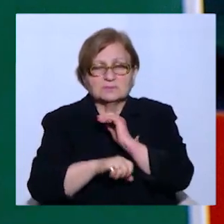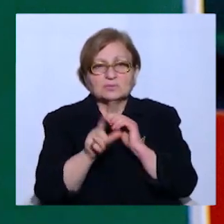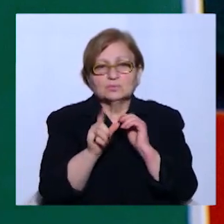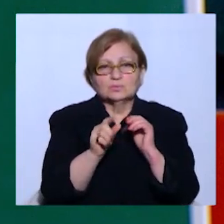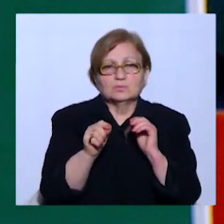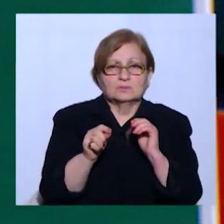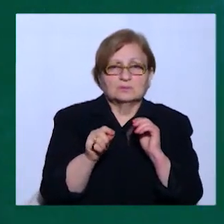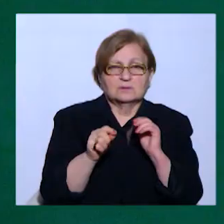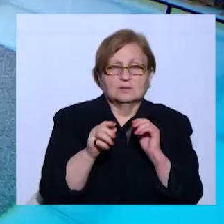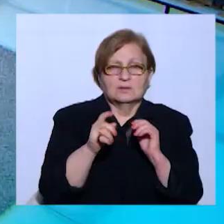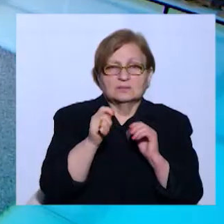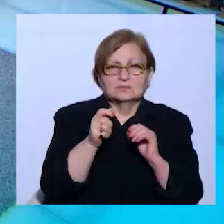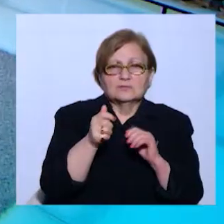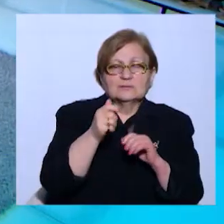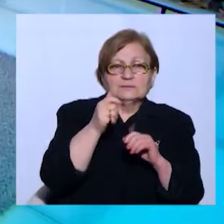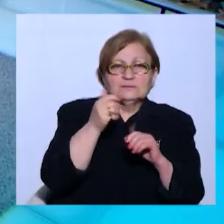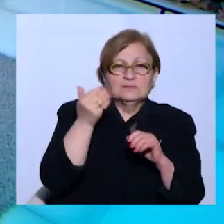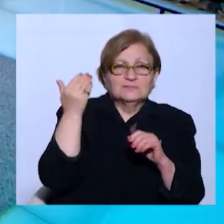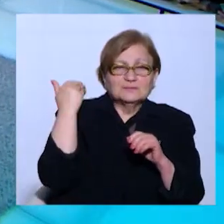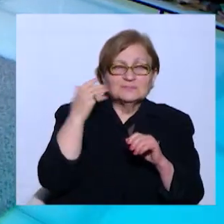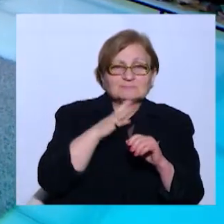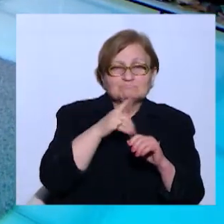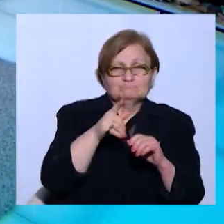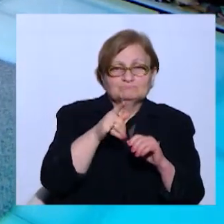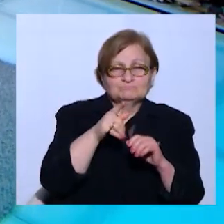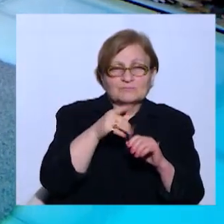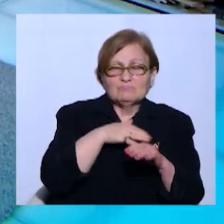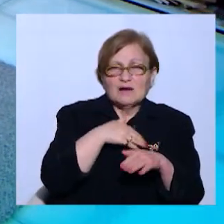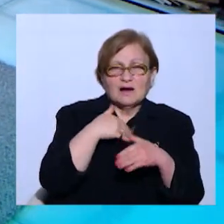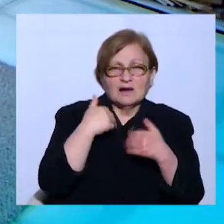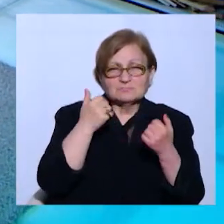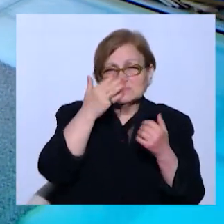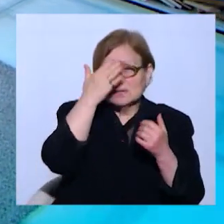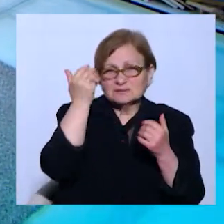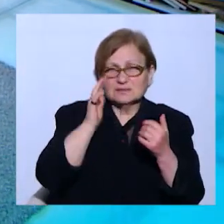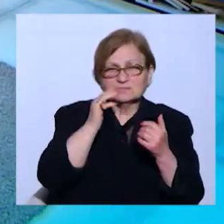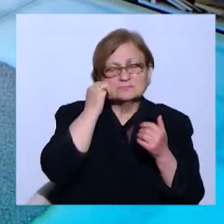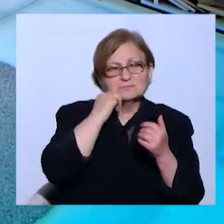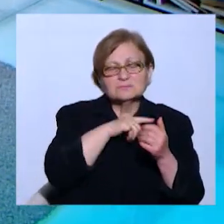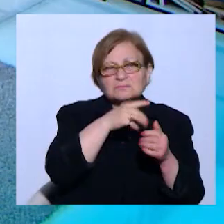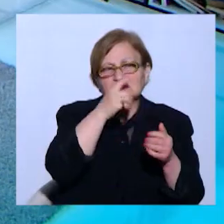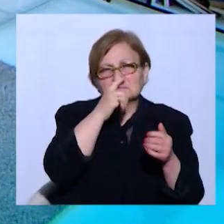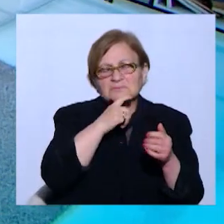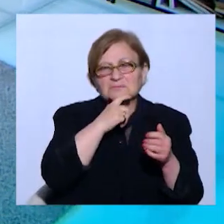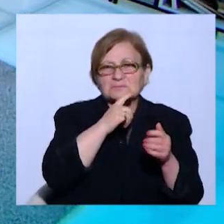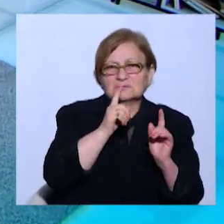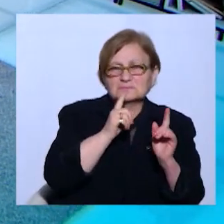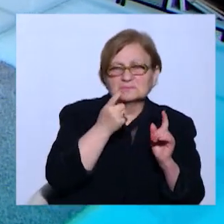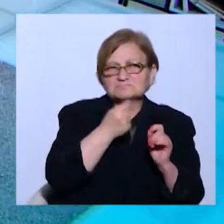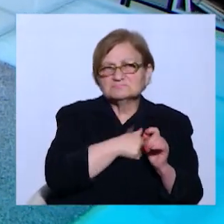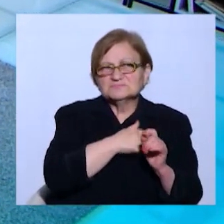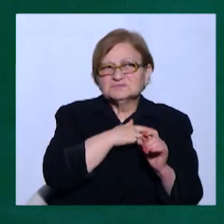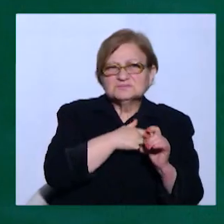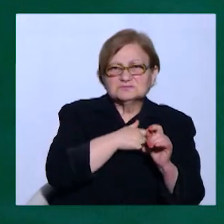ციფრით. ცოტა უკან გადავდივარ, მაგრამ არაფერი არ მინდა დარჩეს ესეთი მიმართ, რა ქვია, ხინჯად, რომ